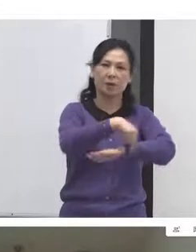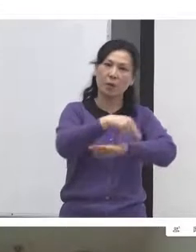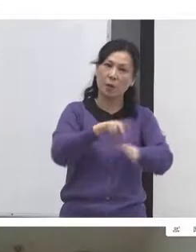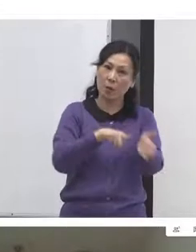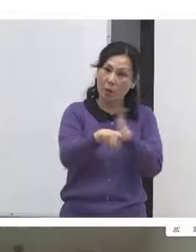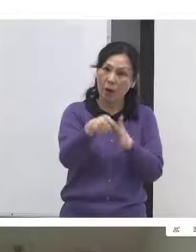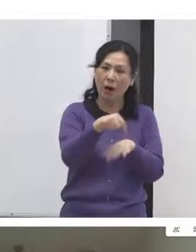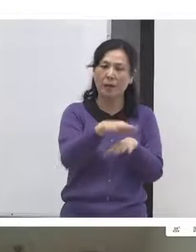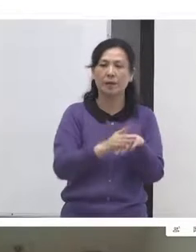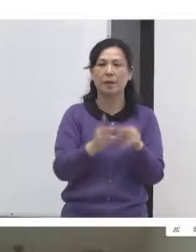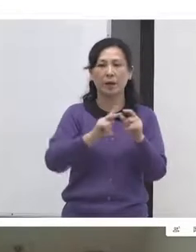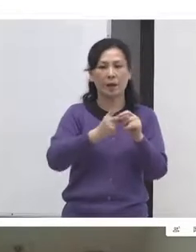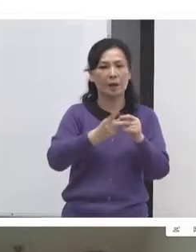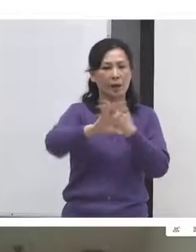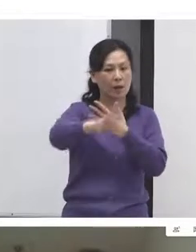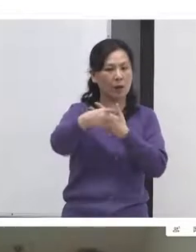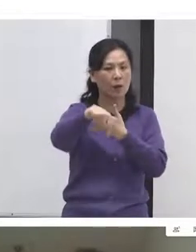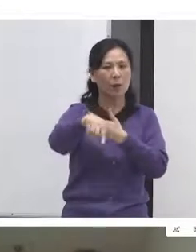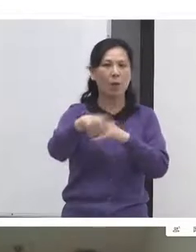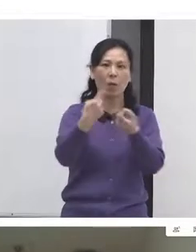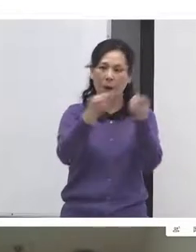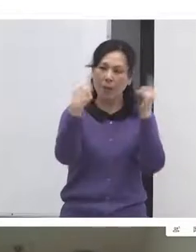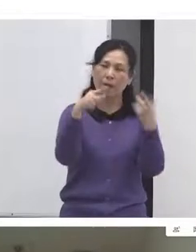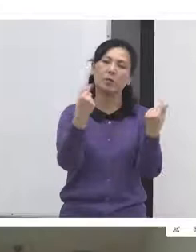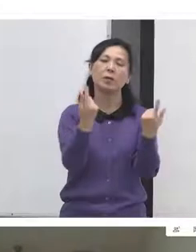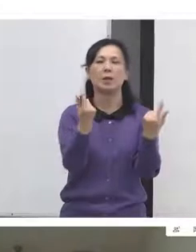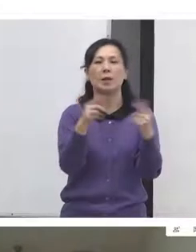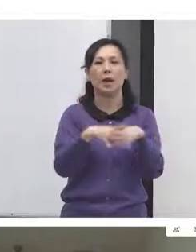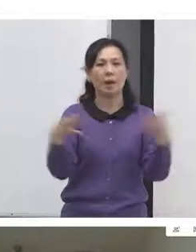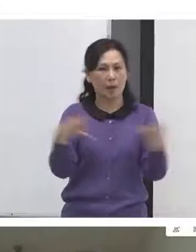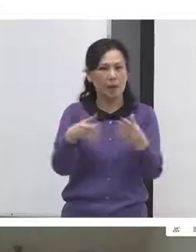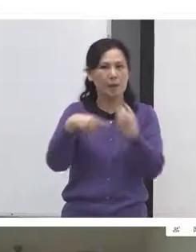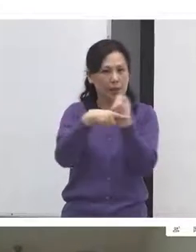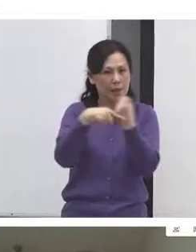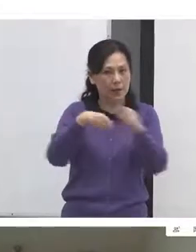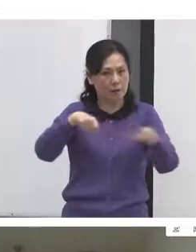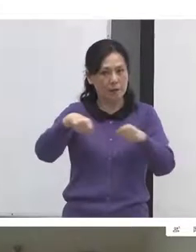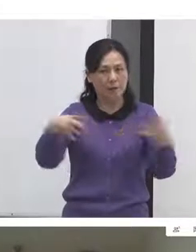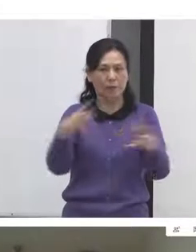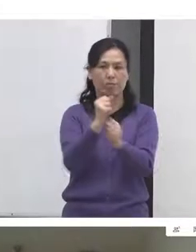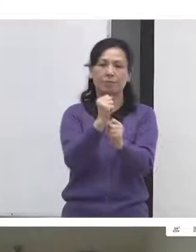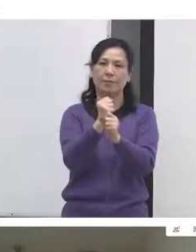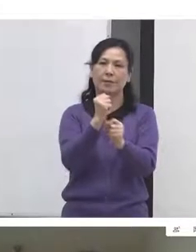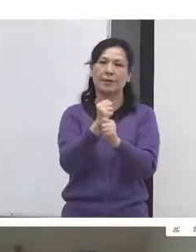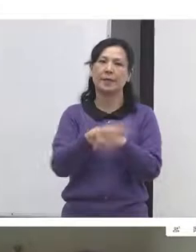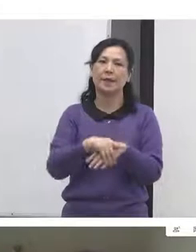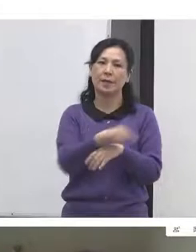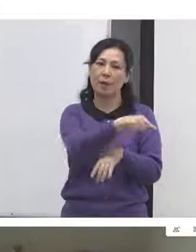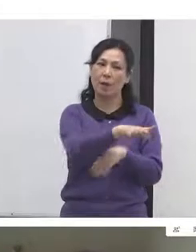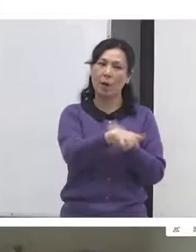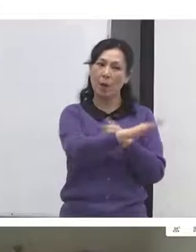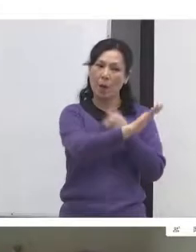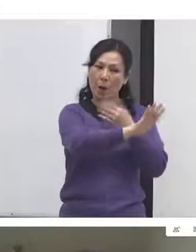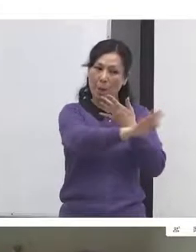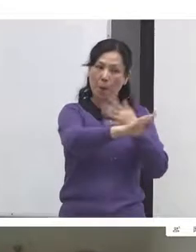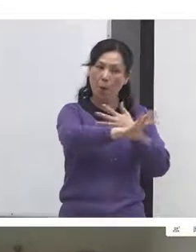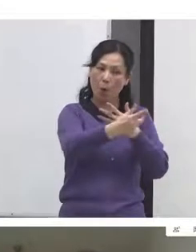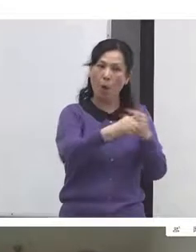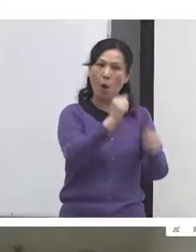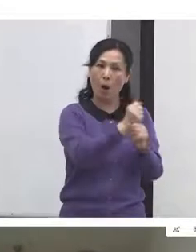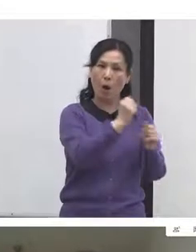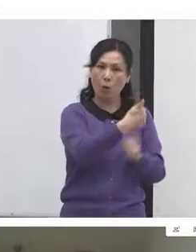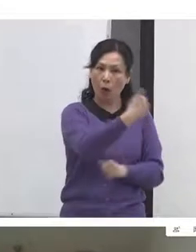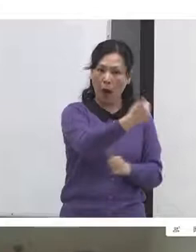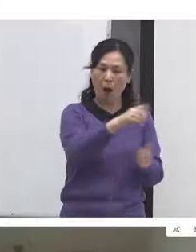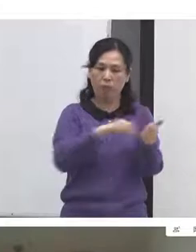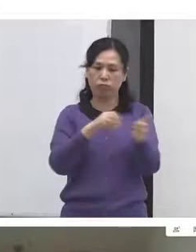企共同进行研究计划的合作，那可以借取国外的一些成功经验，那可能可以进一步就是